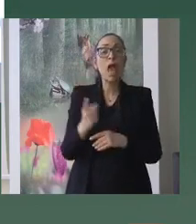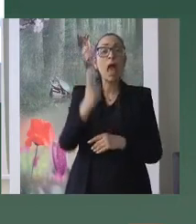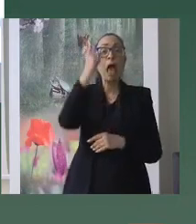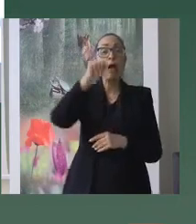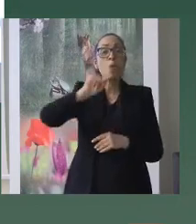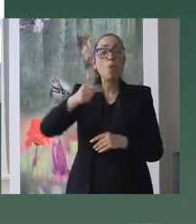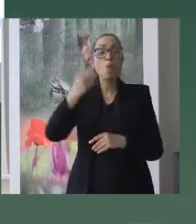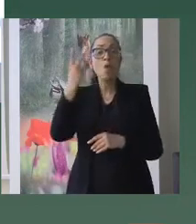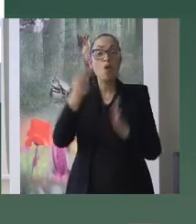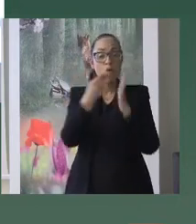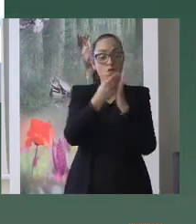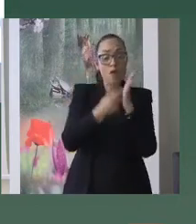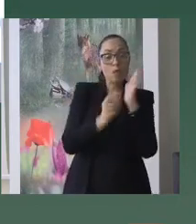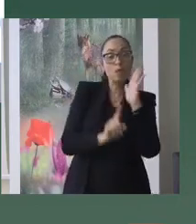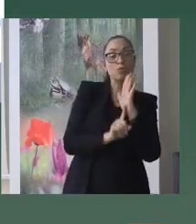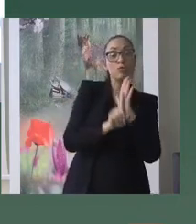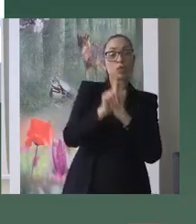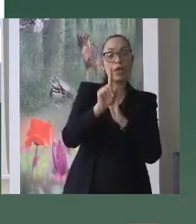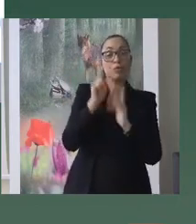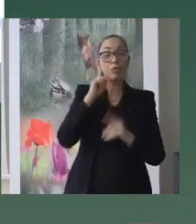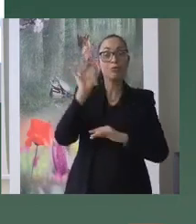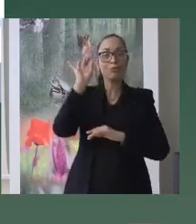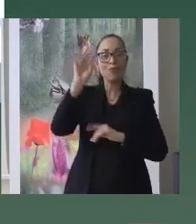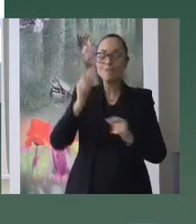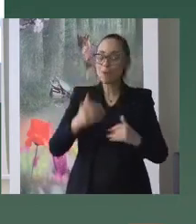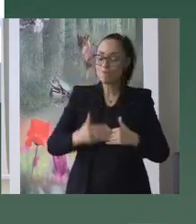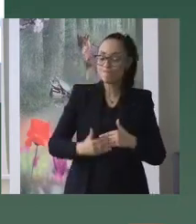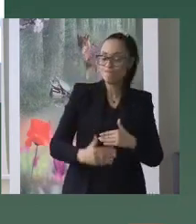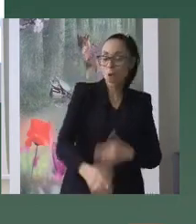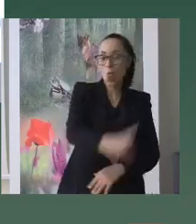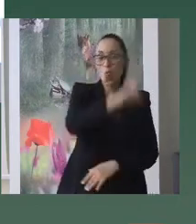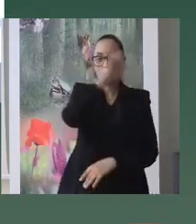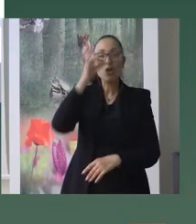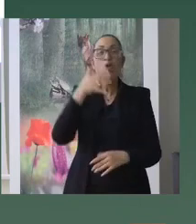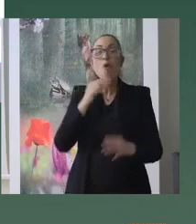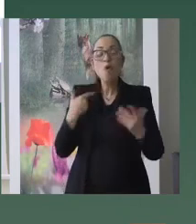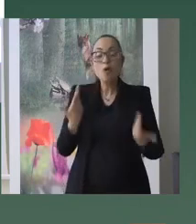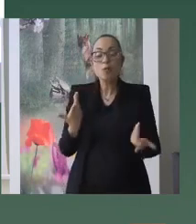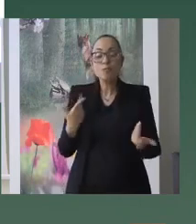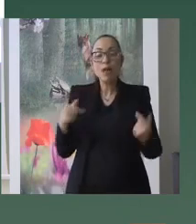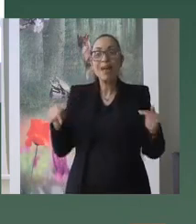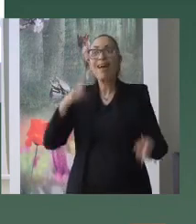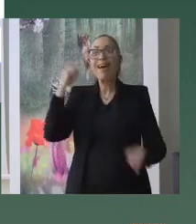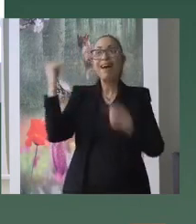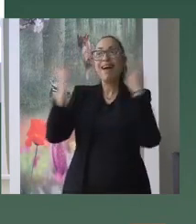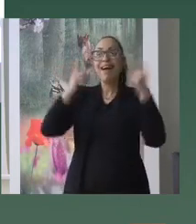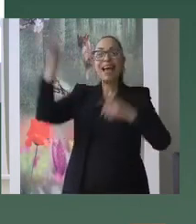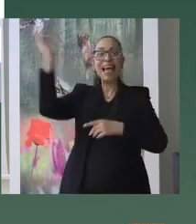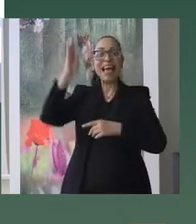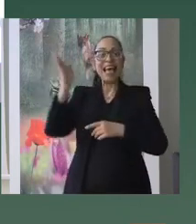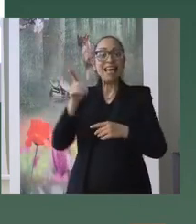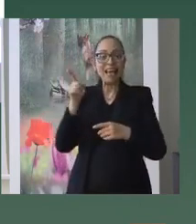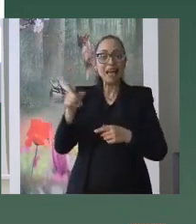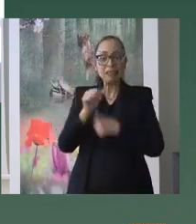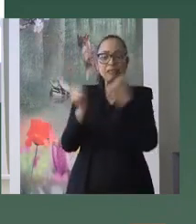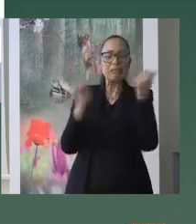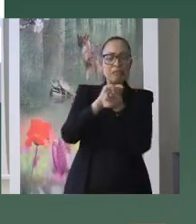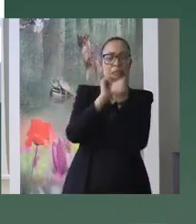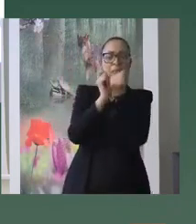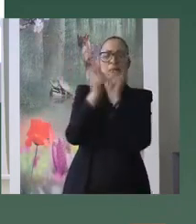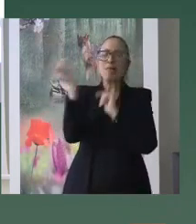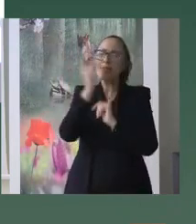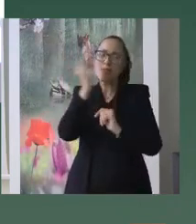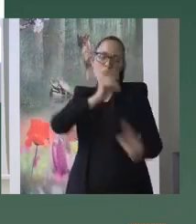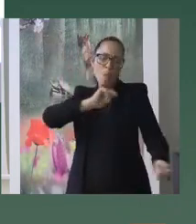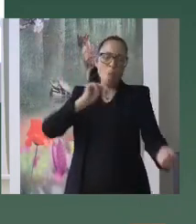1,2 βαθμούς Κελσίου. Ο στόχος γίνεται όλο και πιο δύσκολος, γιατί η ταχύτητα με την οποία η κλιματική κρίση εξελίσσεται είναι